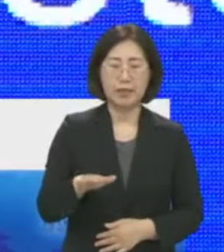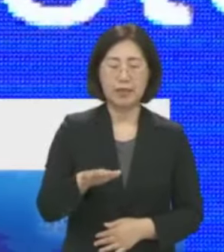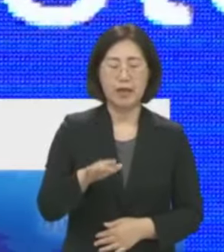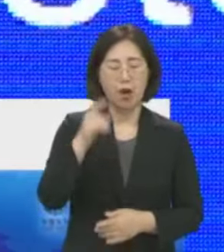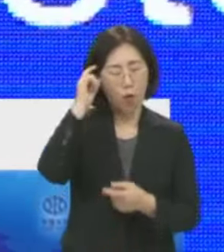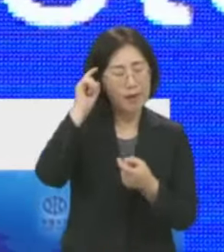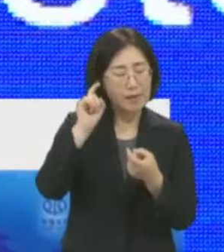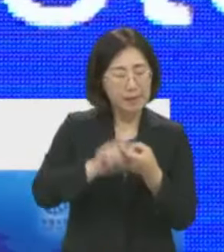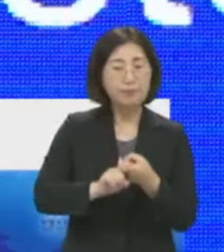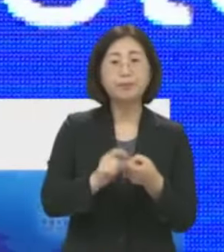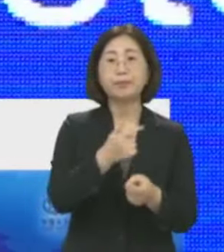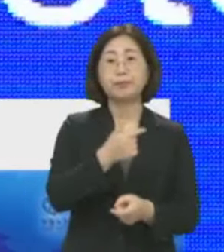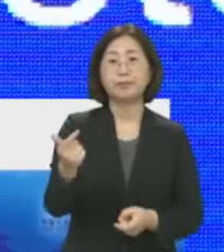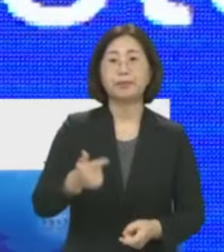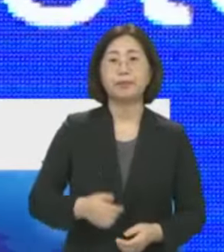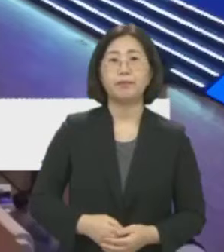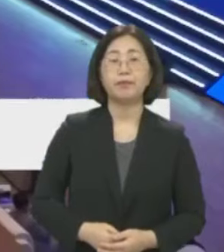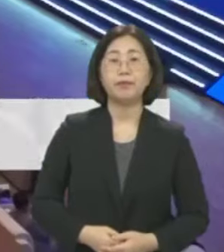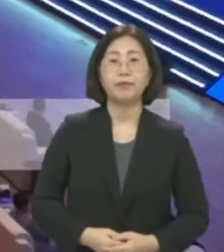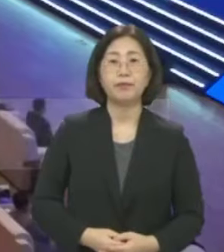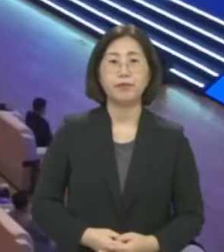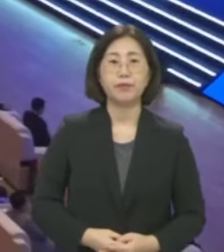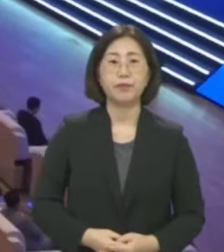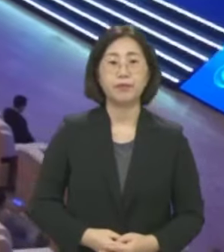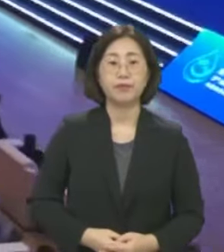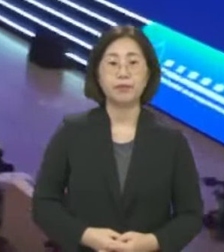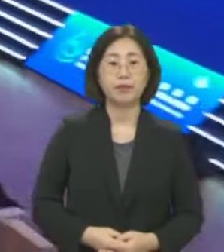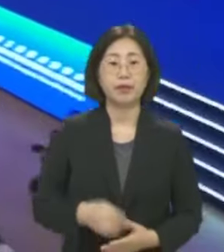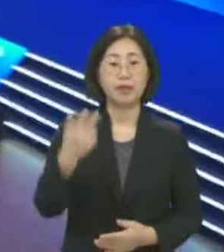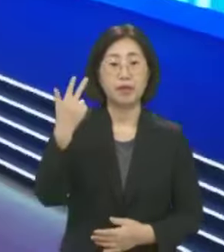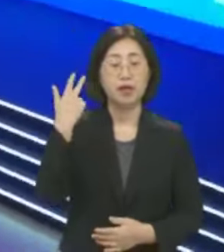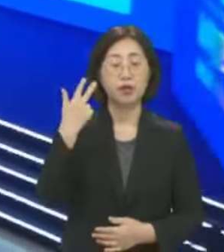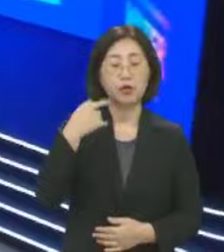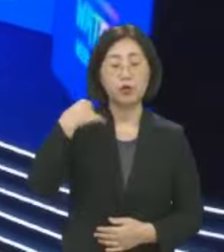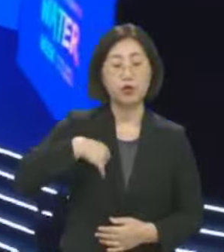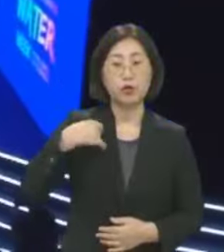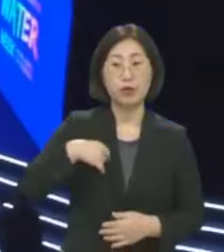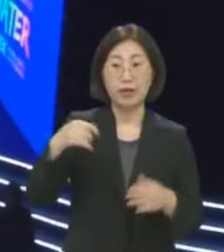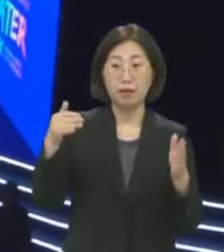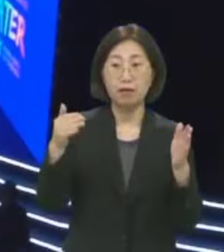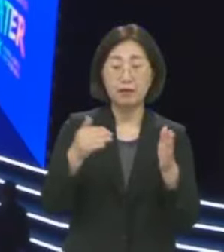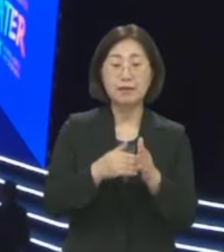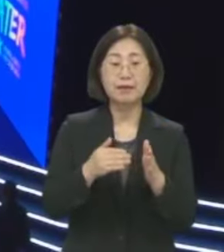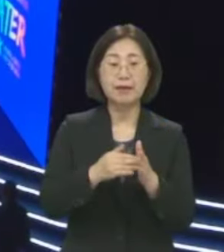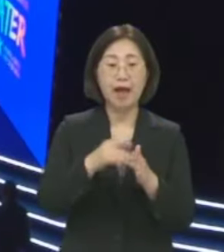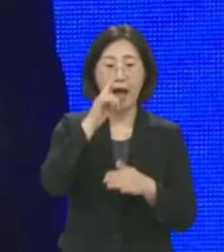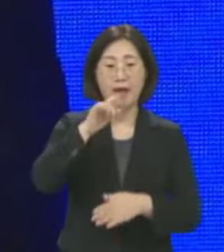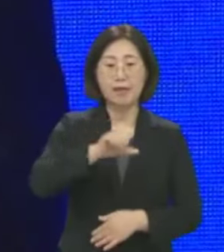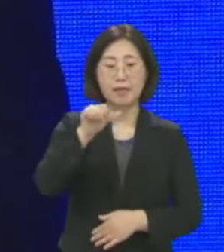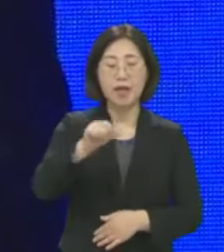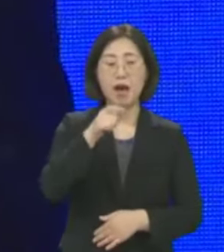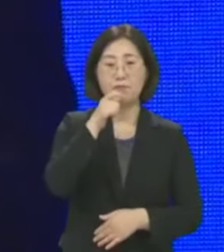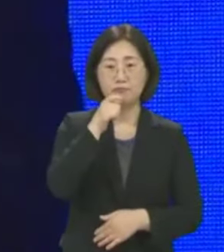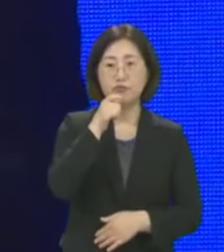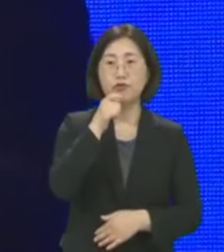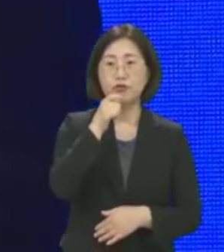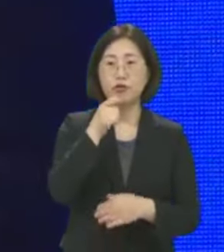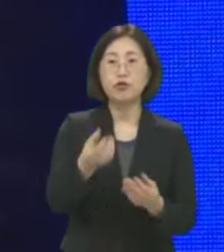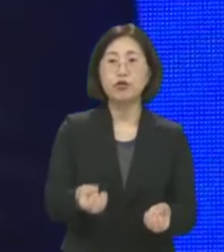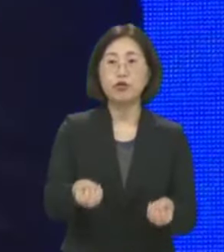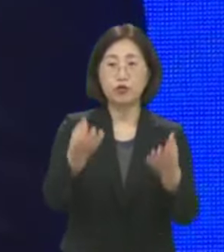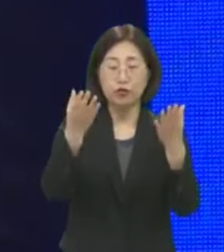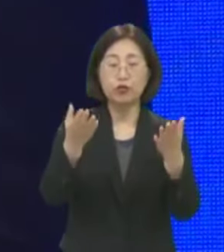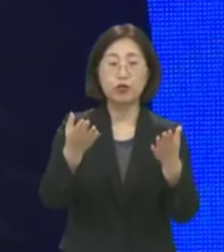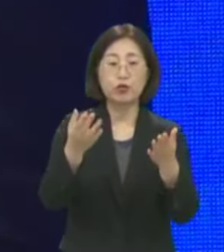climate variability and change. 지난주 중국에서 막을 내린 아시아 최대 물 분야 국제 행사인 아시아